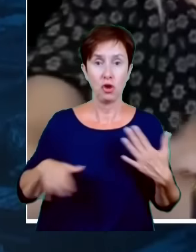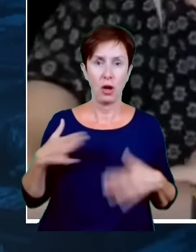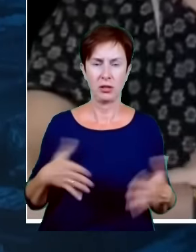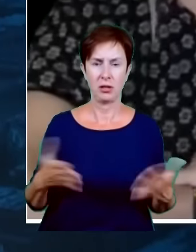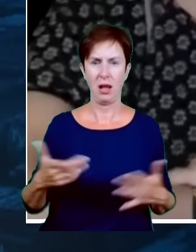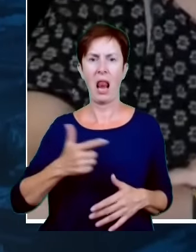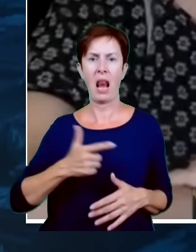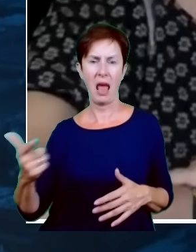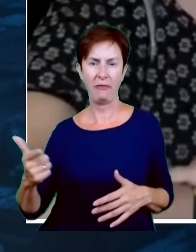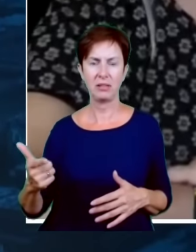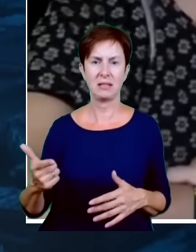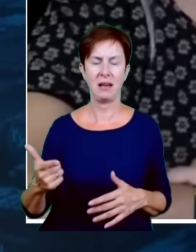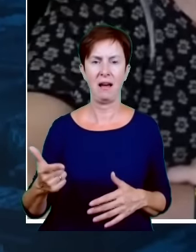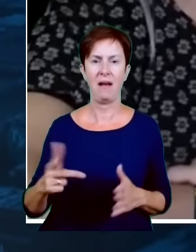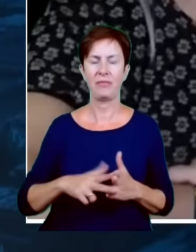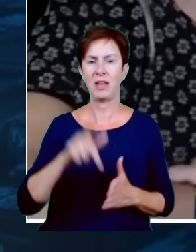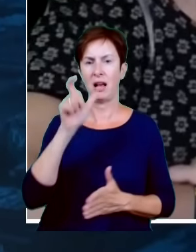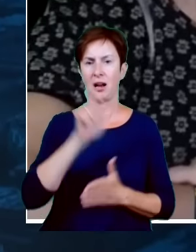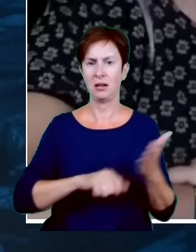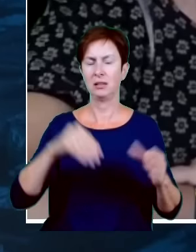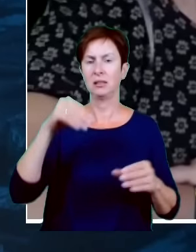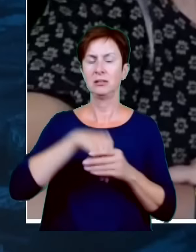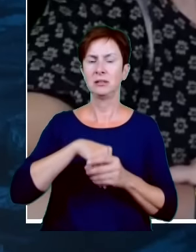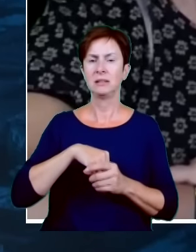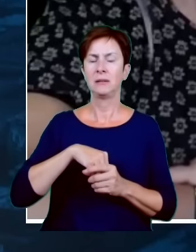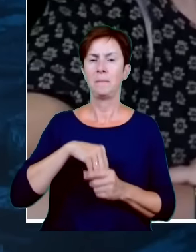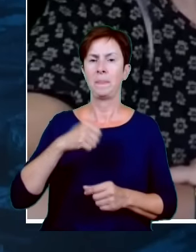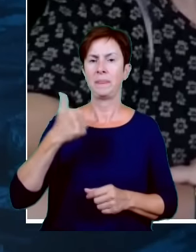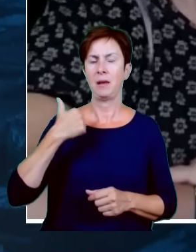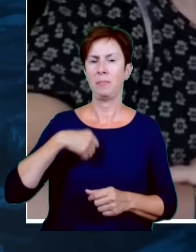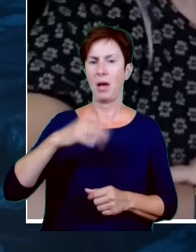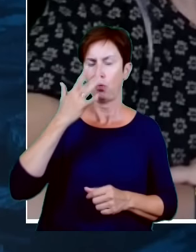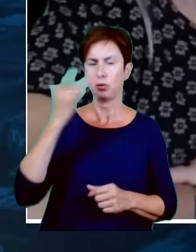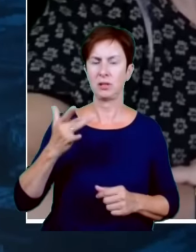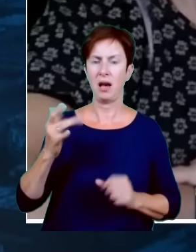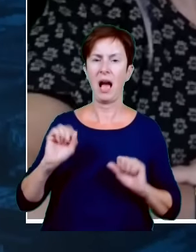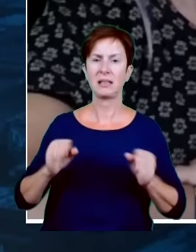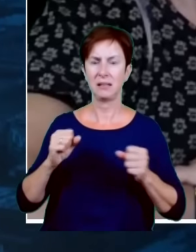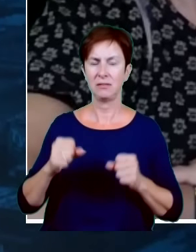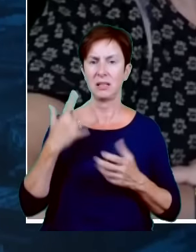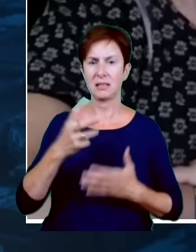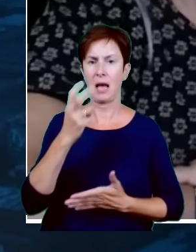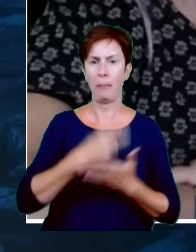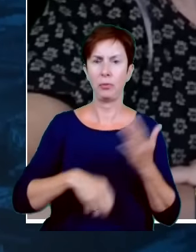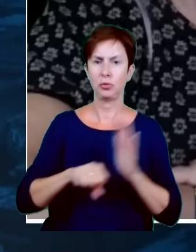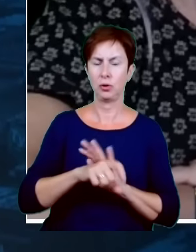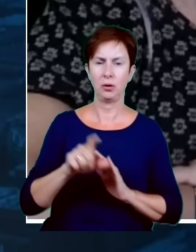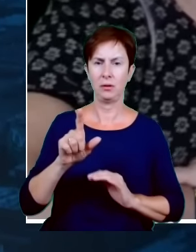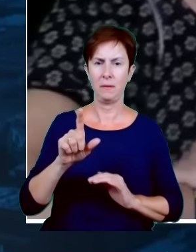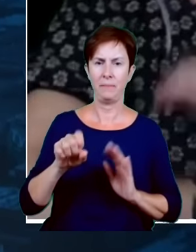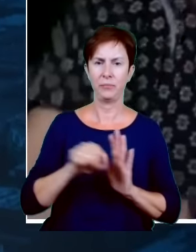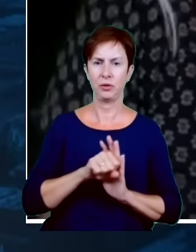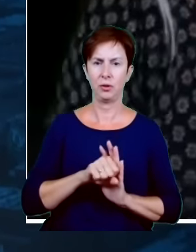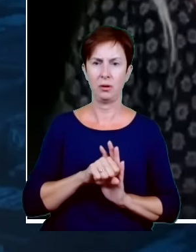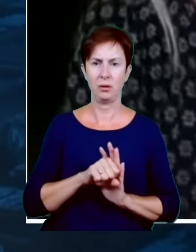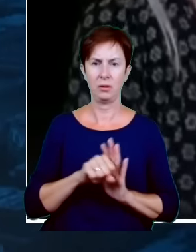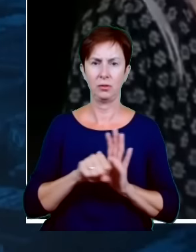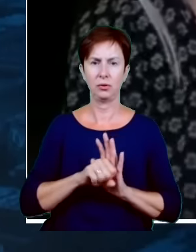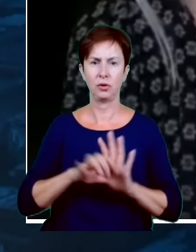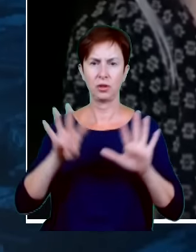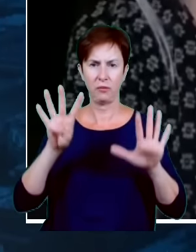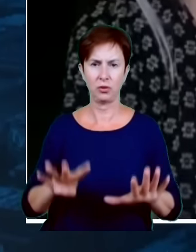wzięła na swoje listy białoruską aktywistę która domagała się aborcji do 12 miesiąca Przepraszam do d do 9